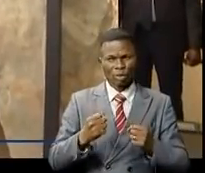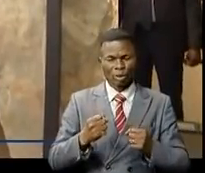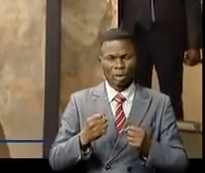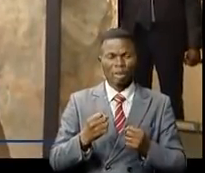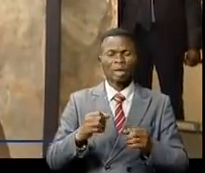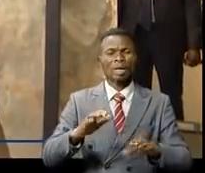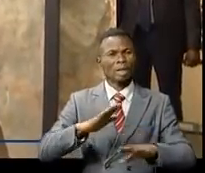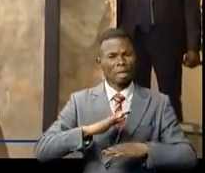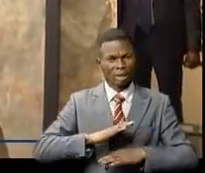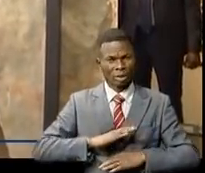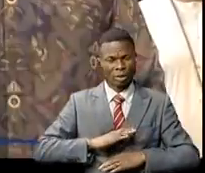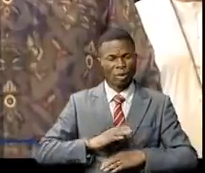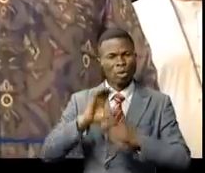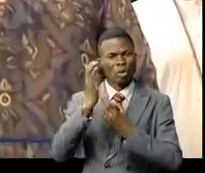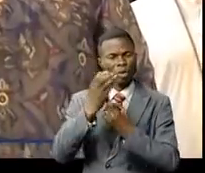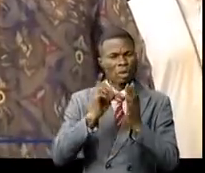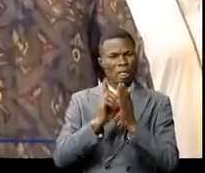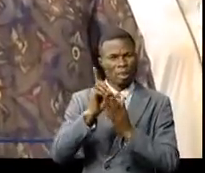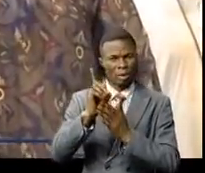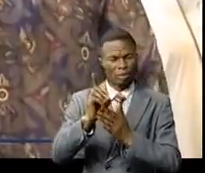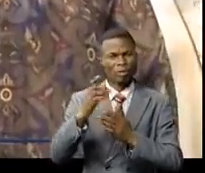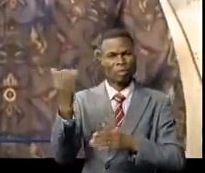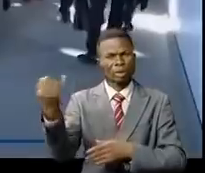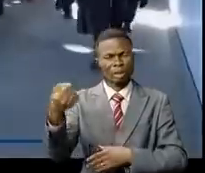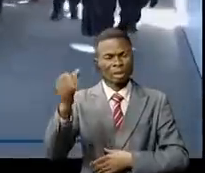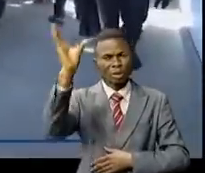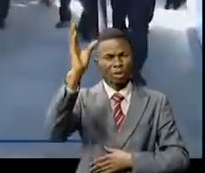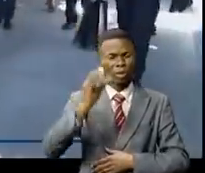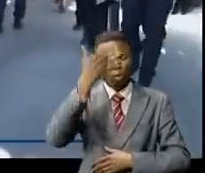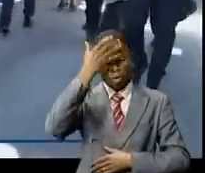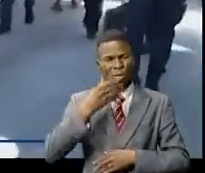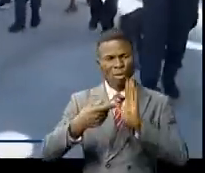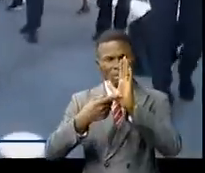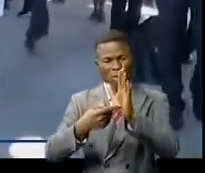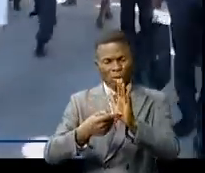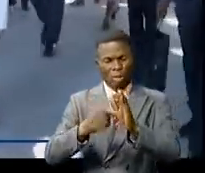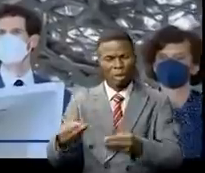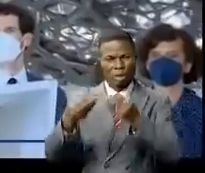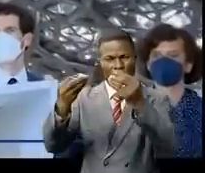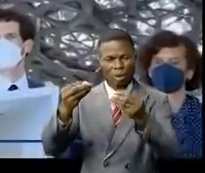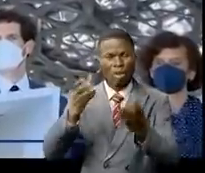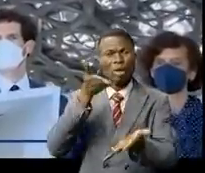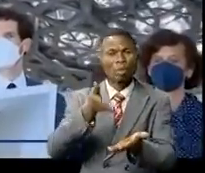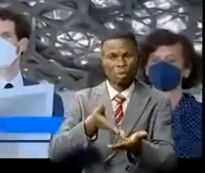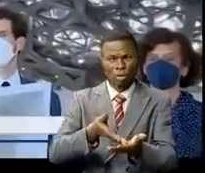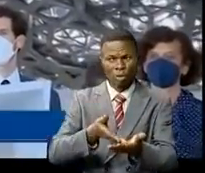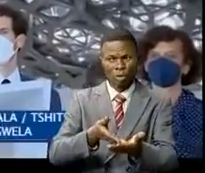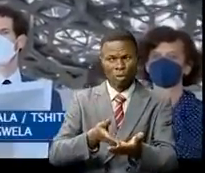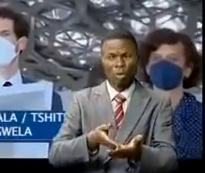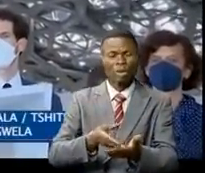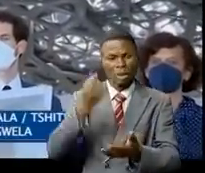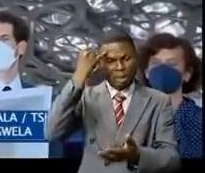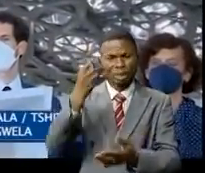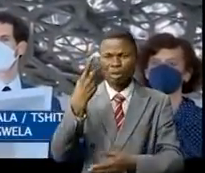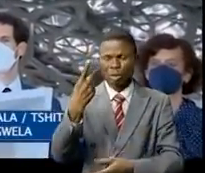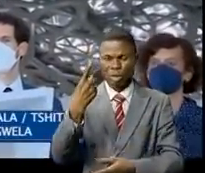compte de la rencontre des cultures à travers les oeuvres exposées ce qui pour lui donne la preuve de notre origine commune